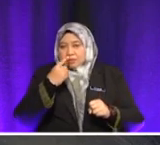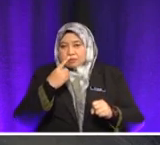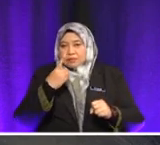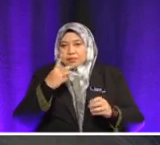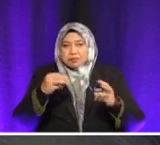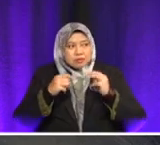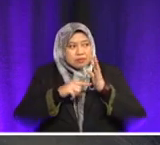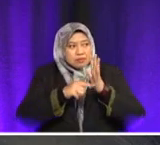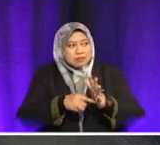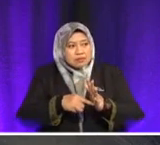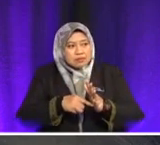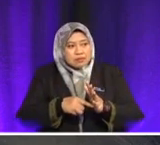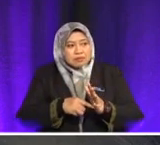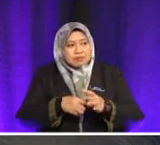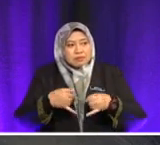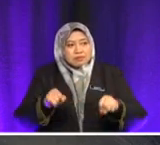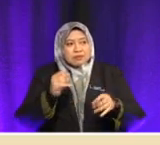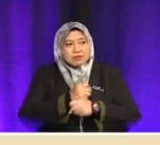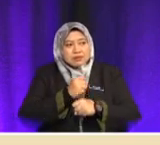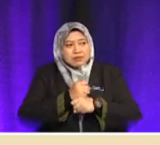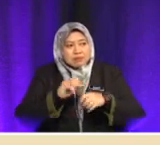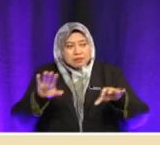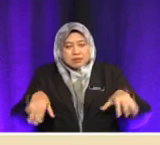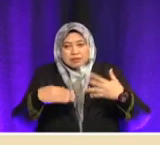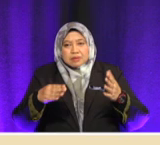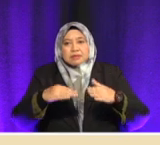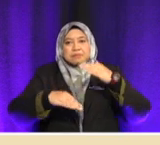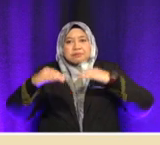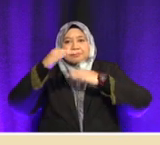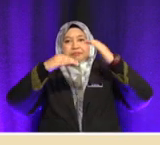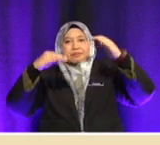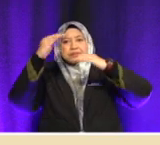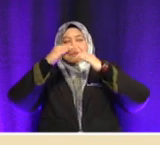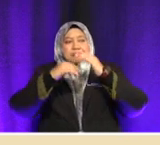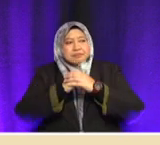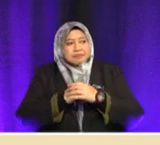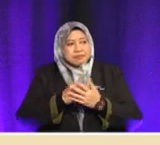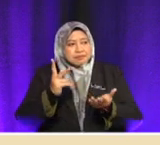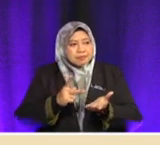Jalan kejadian bagaimana dia membina oke